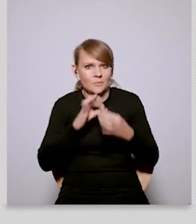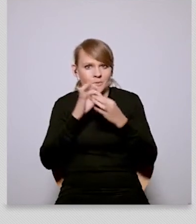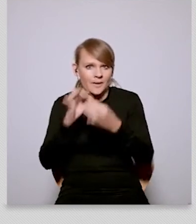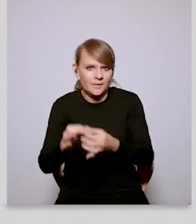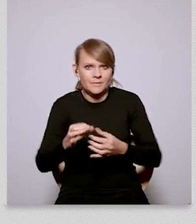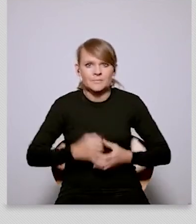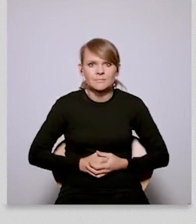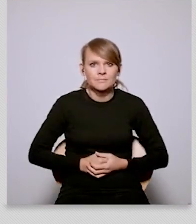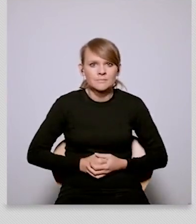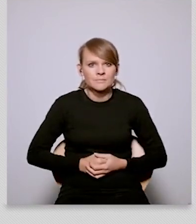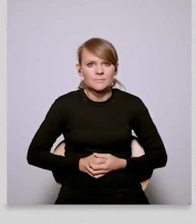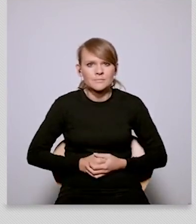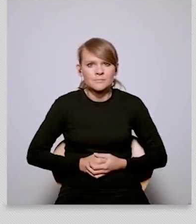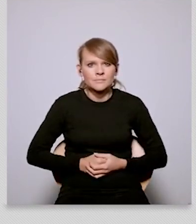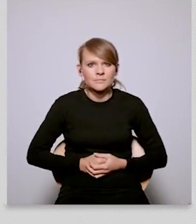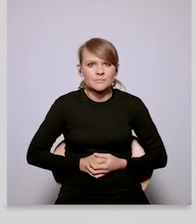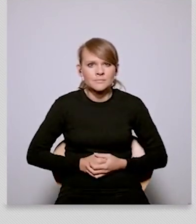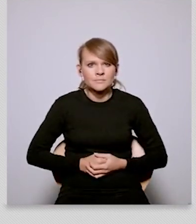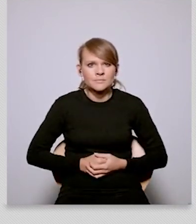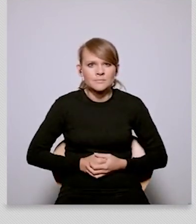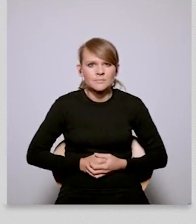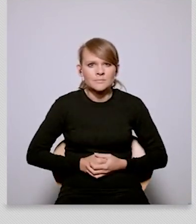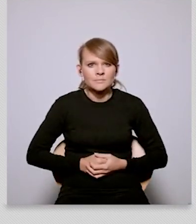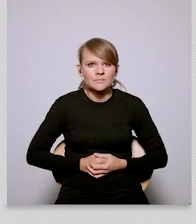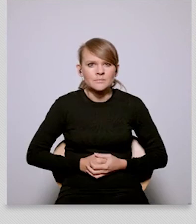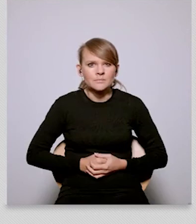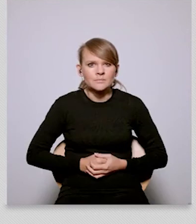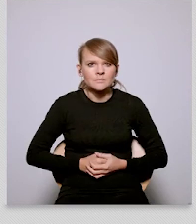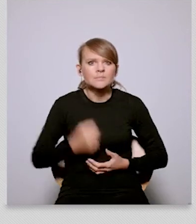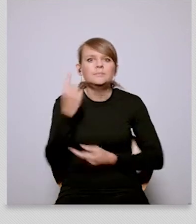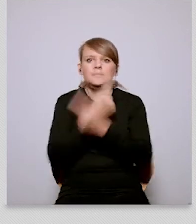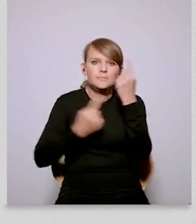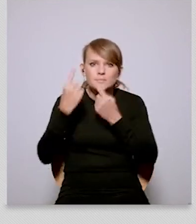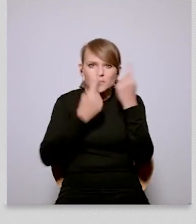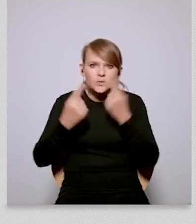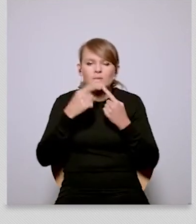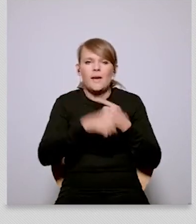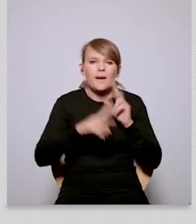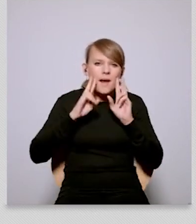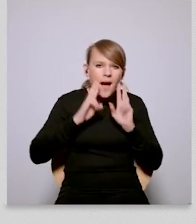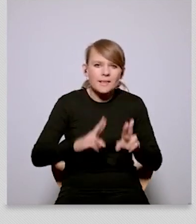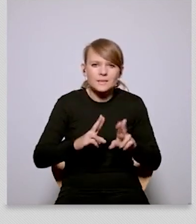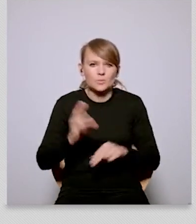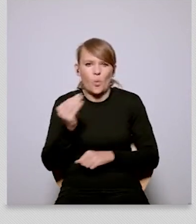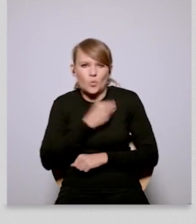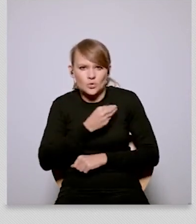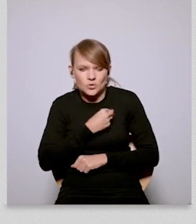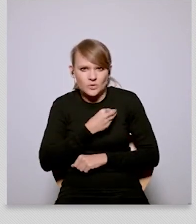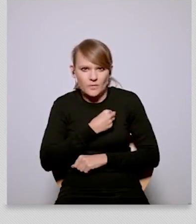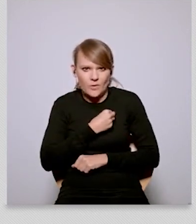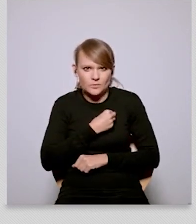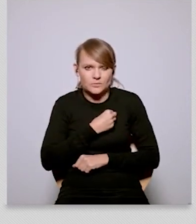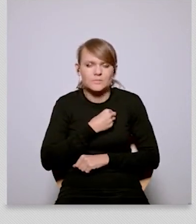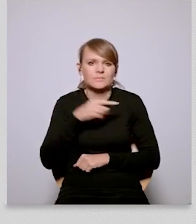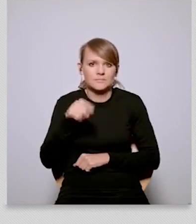kończąc myślę że realizm i uczciwość w tych kwestiach w